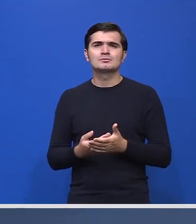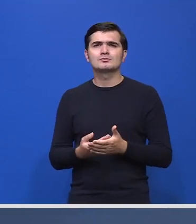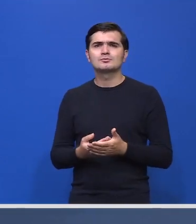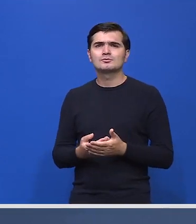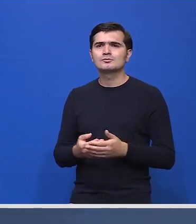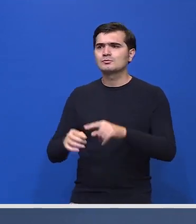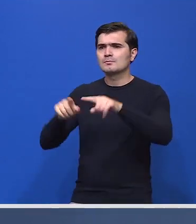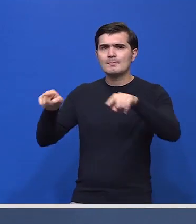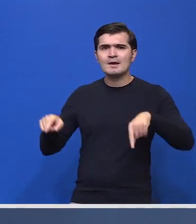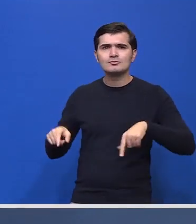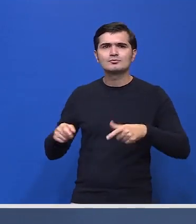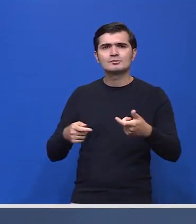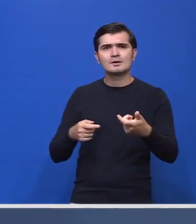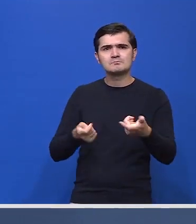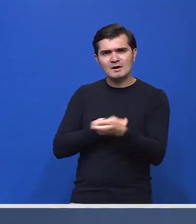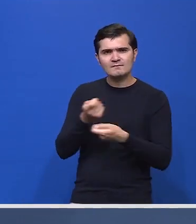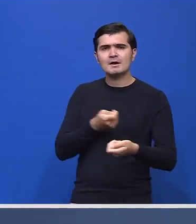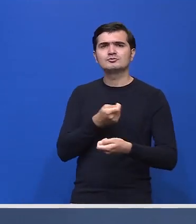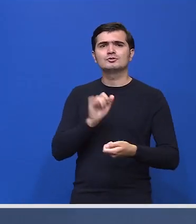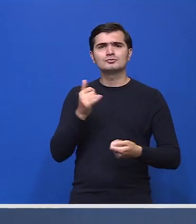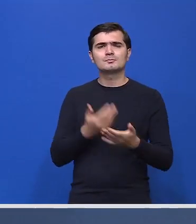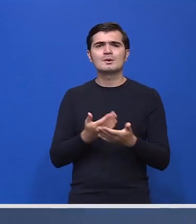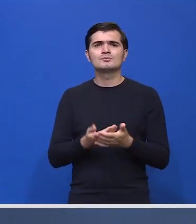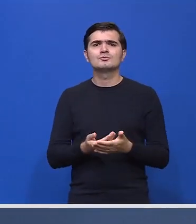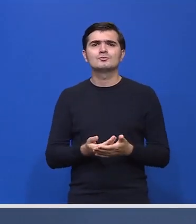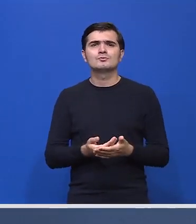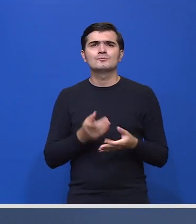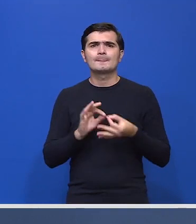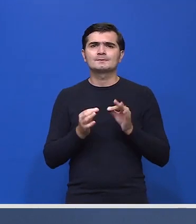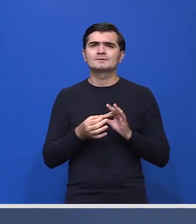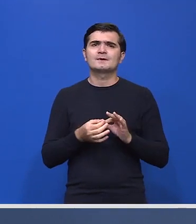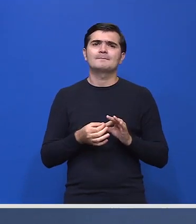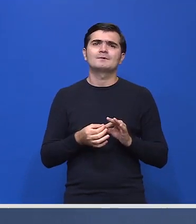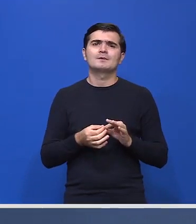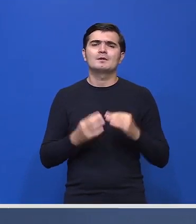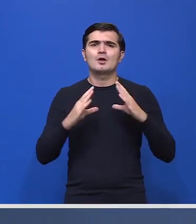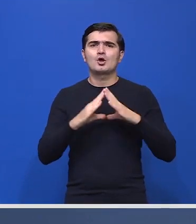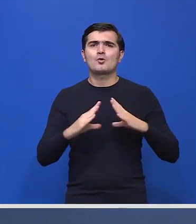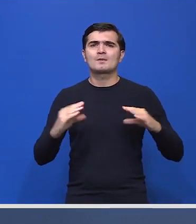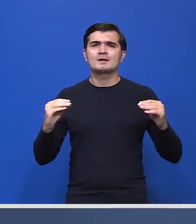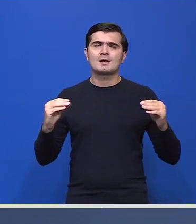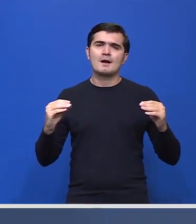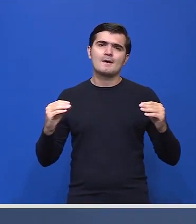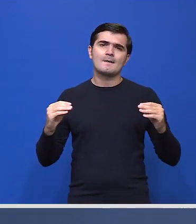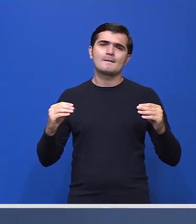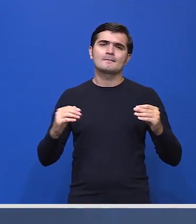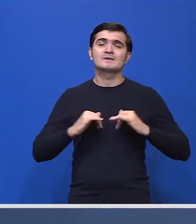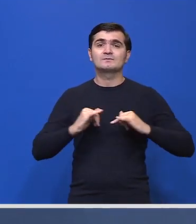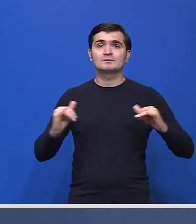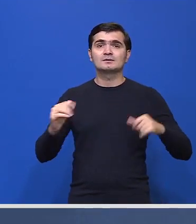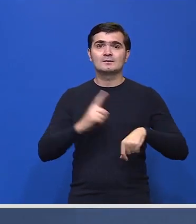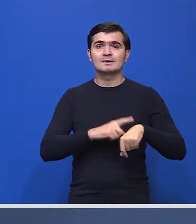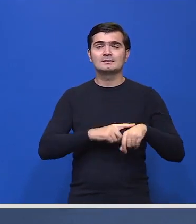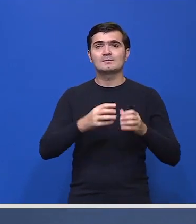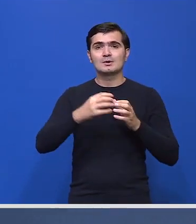de afaceri și pentru ceea ce înseamnă România dezvoltată pe termen